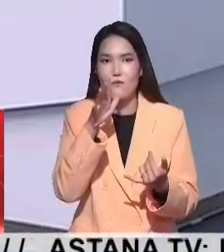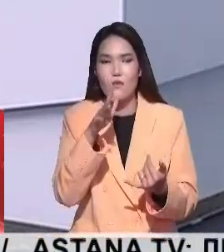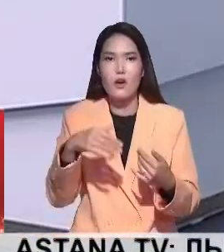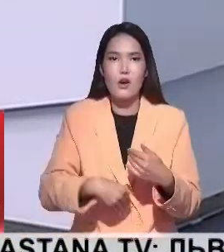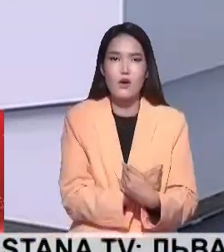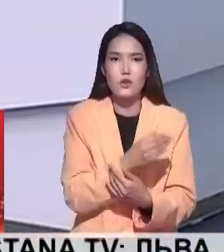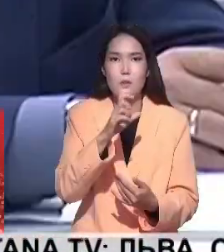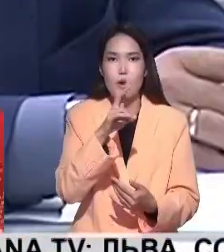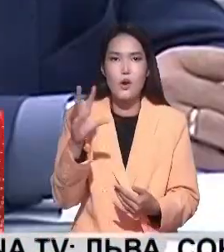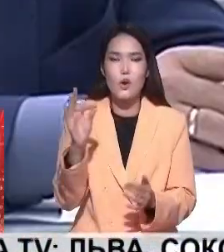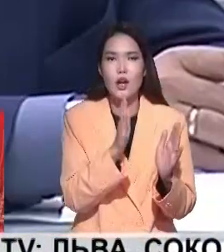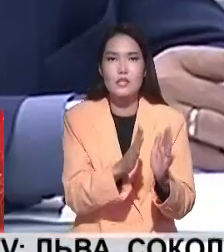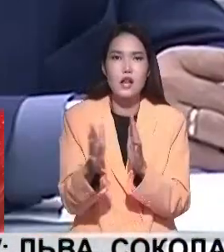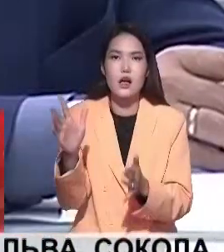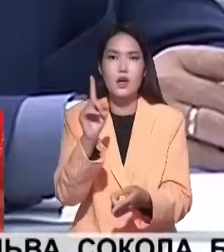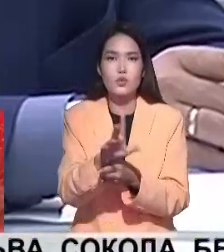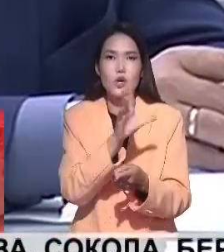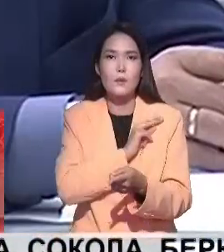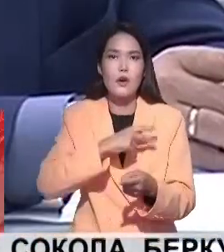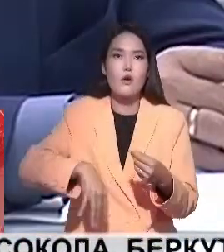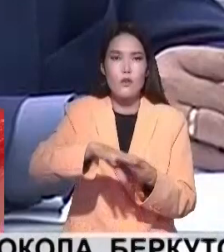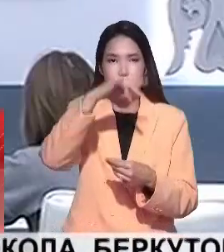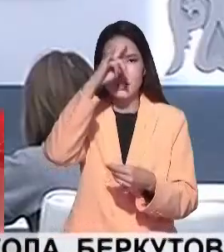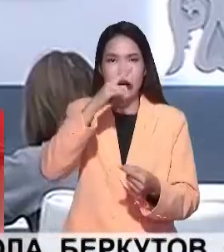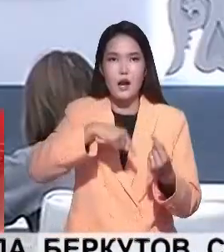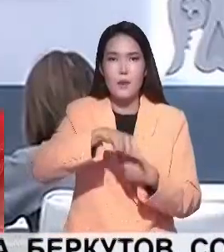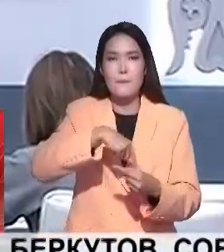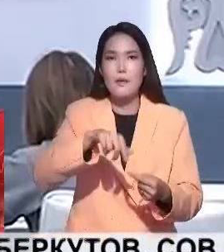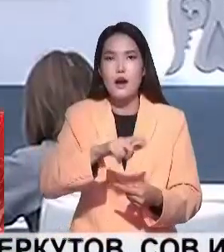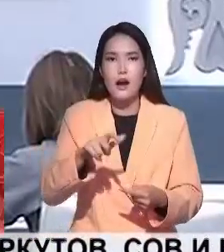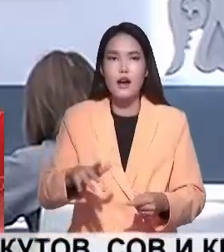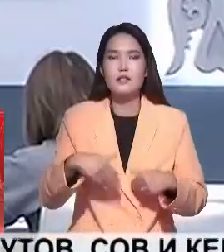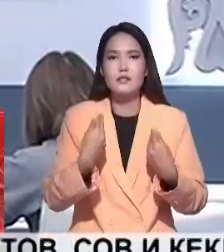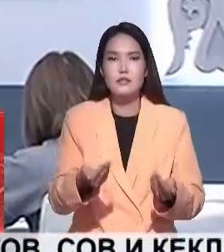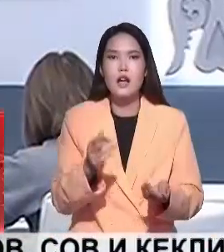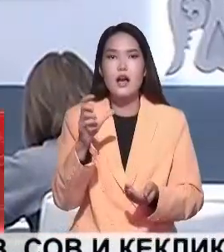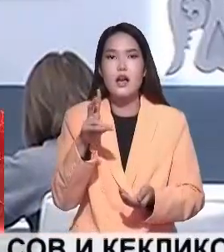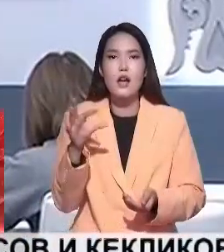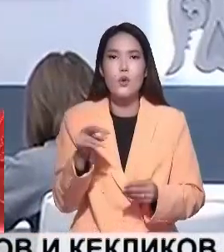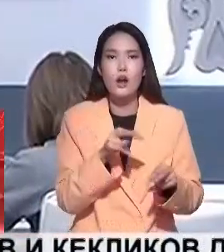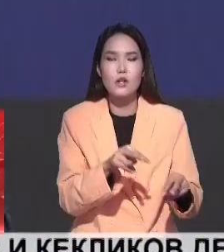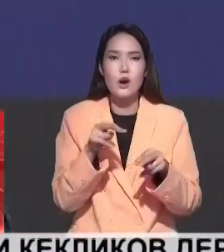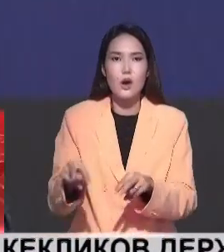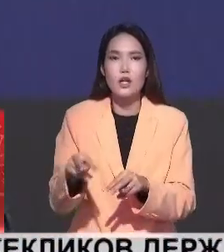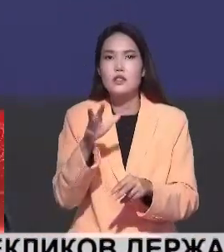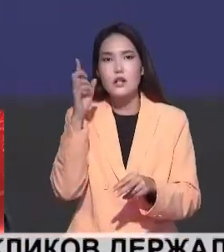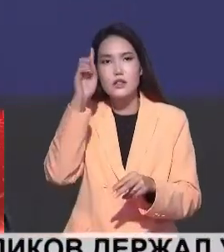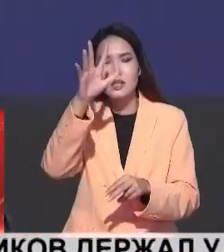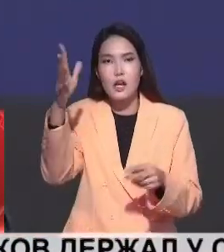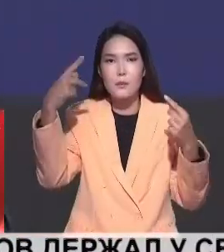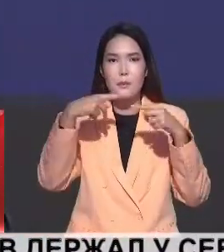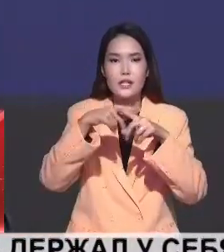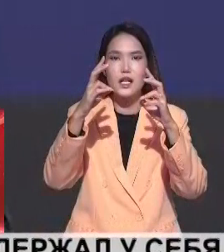новым экологическим стандартам должны работать все казахстанские предприятия, отметил председатель Комитета экологического регулирования и контроля по современной